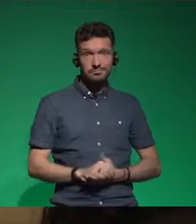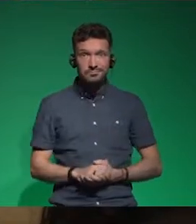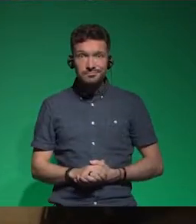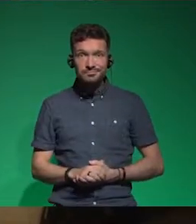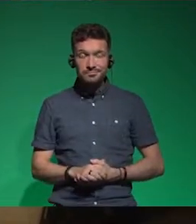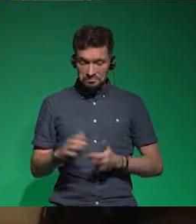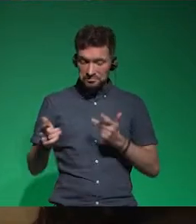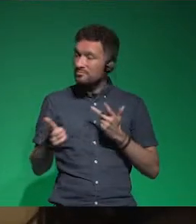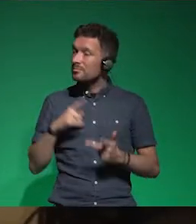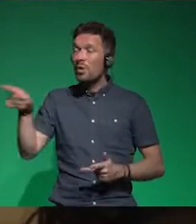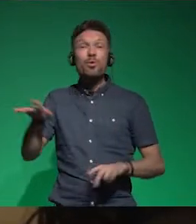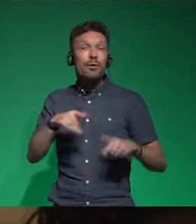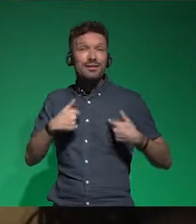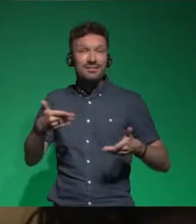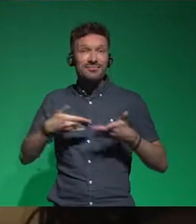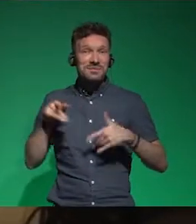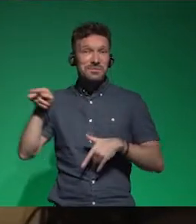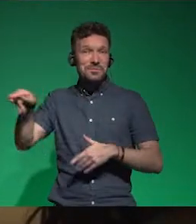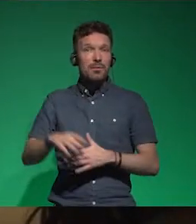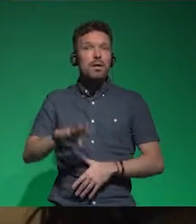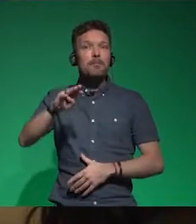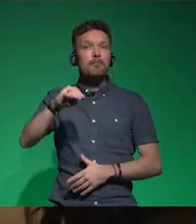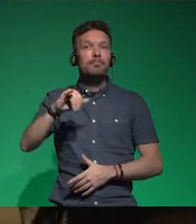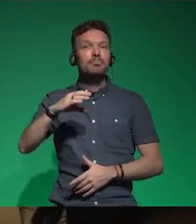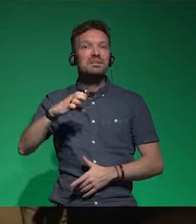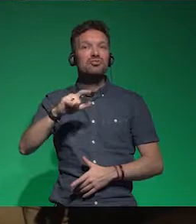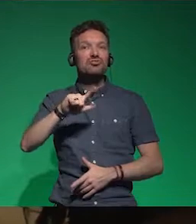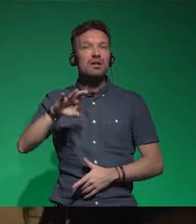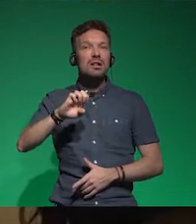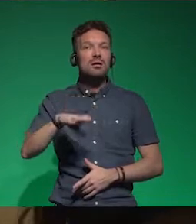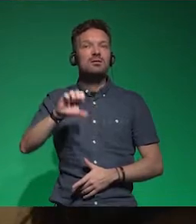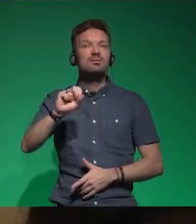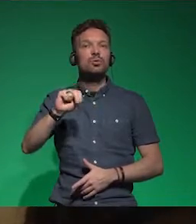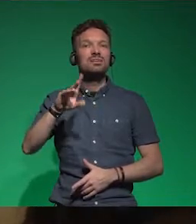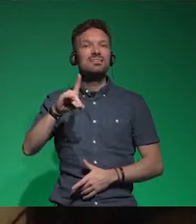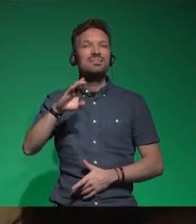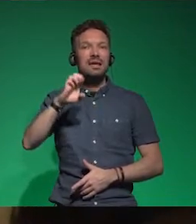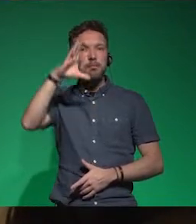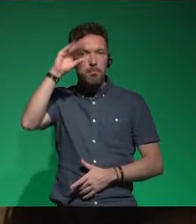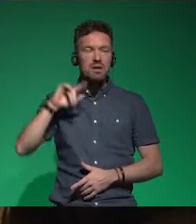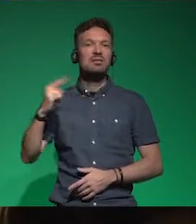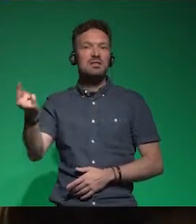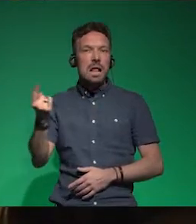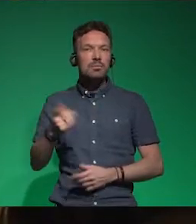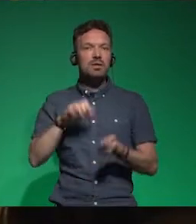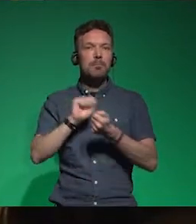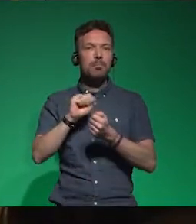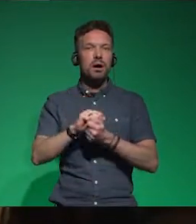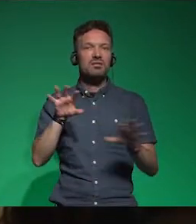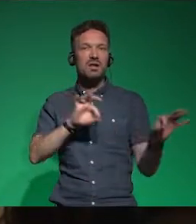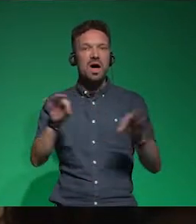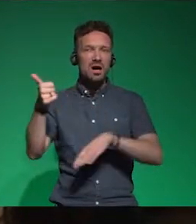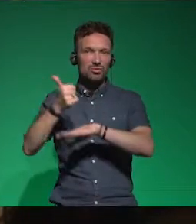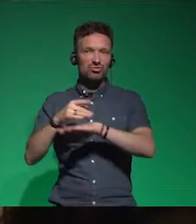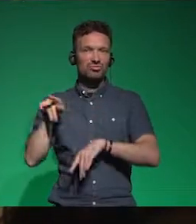Und herzlich willkommen Michelle Sundermann, die Presseleiterin bei Hessen Forst